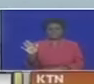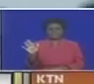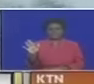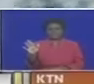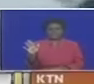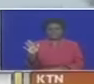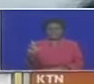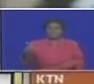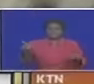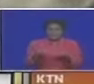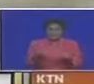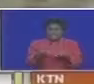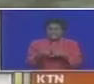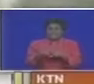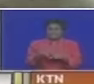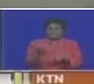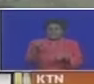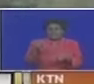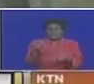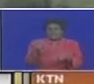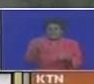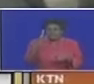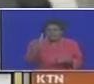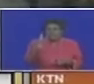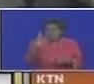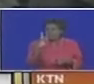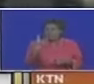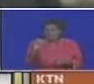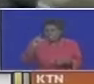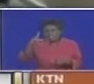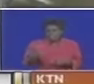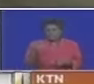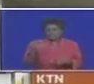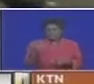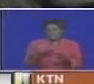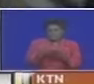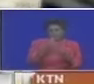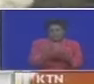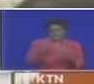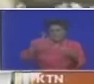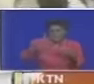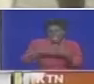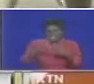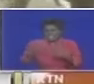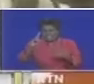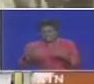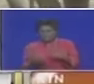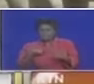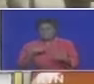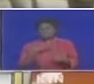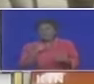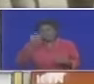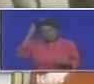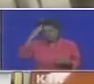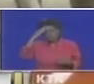Ana zaidi ya mifugo 400,000 ambao moja itagharimu takriban shilingi 90,000. Nilitaka kujua